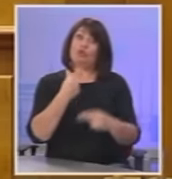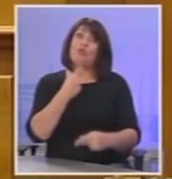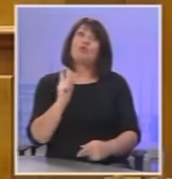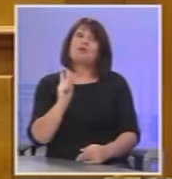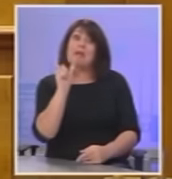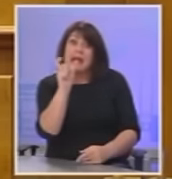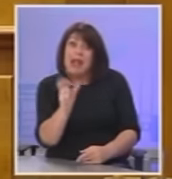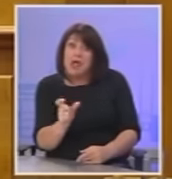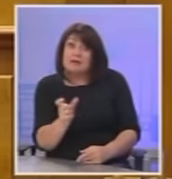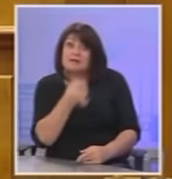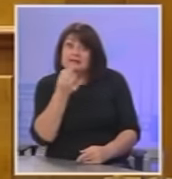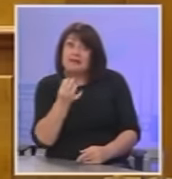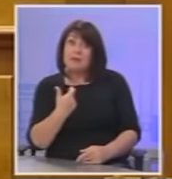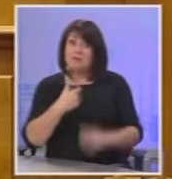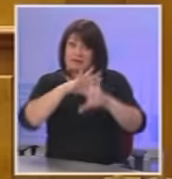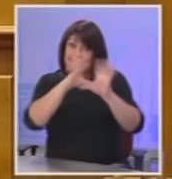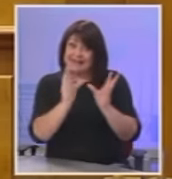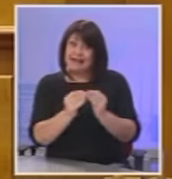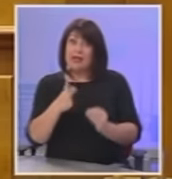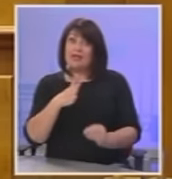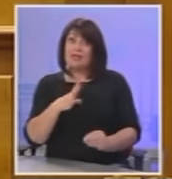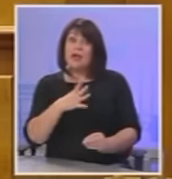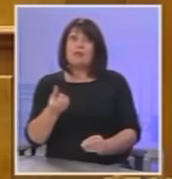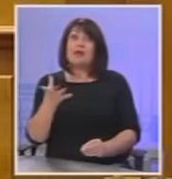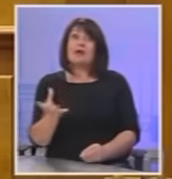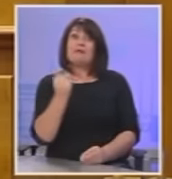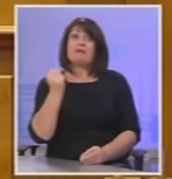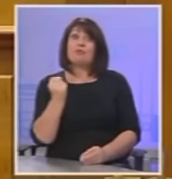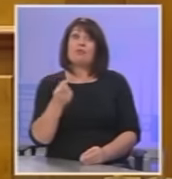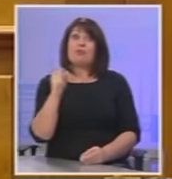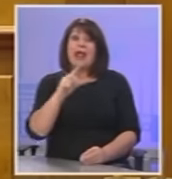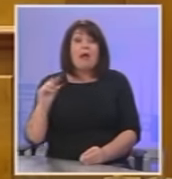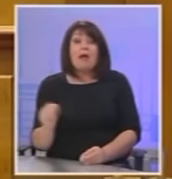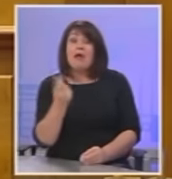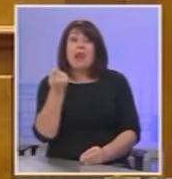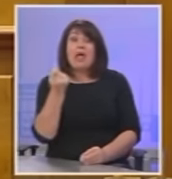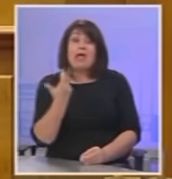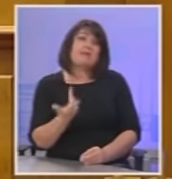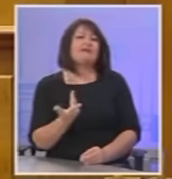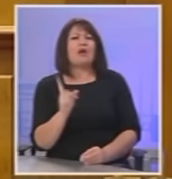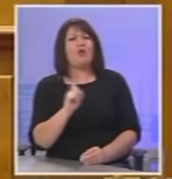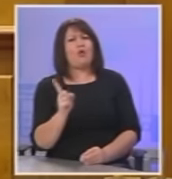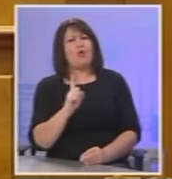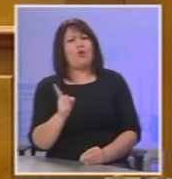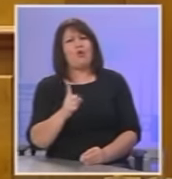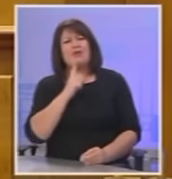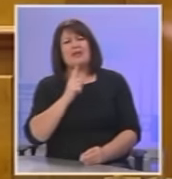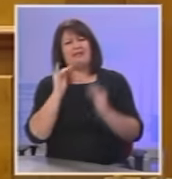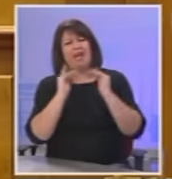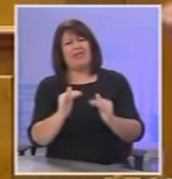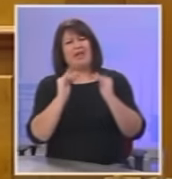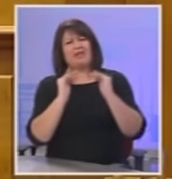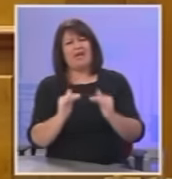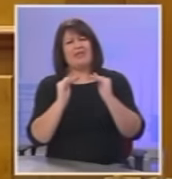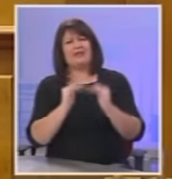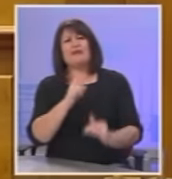λέξη. Η γενική μας κατεύθυνση είναι η εξέβρεση κοινών πόρων και όχι ο αέναος κύκλος περικοπών που